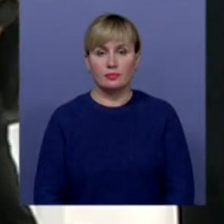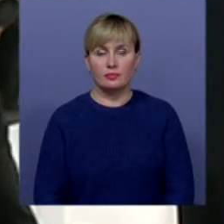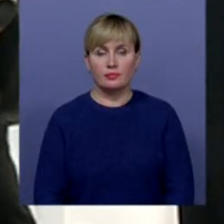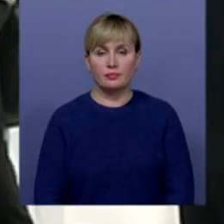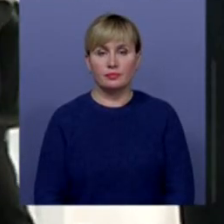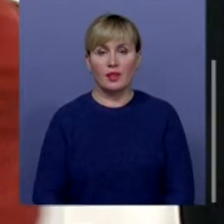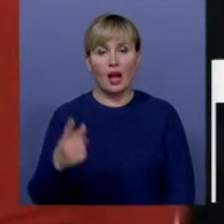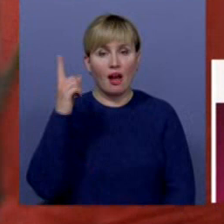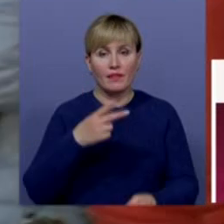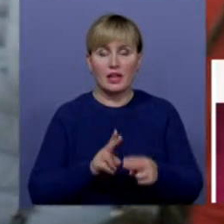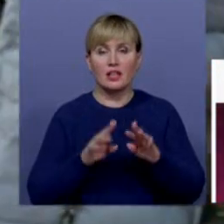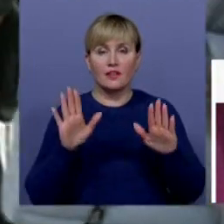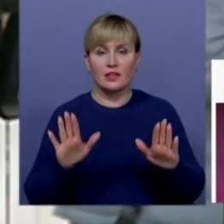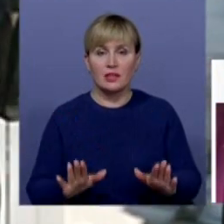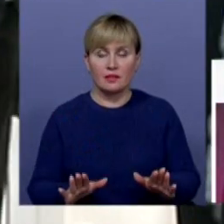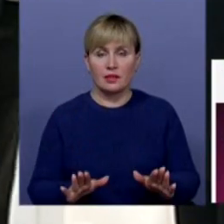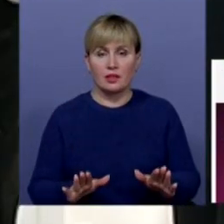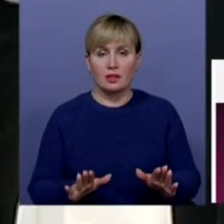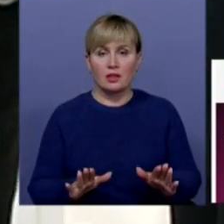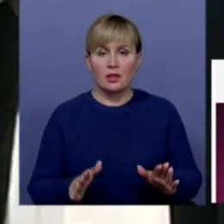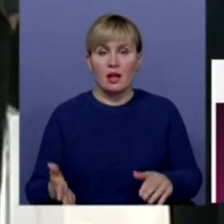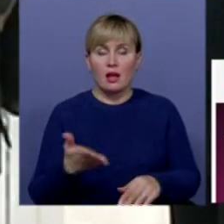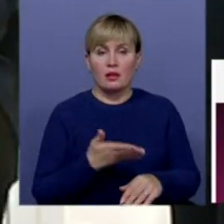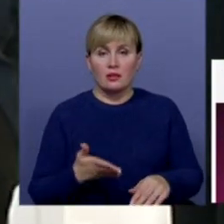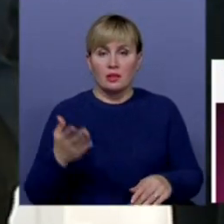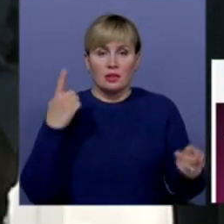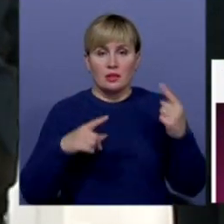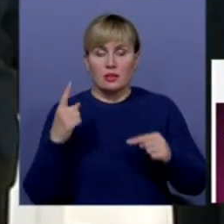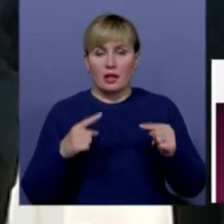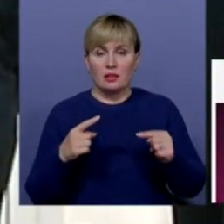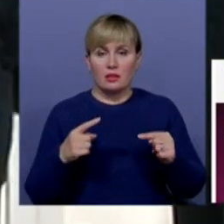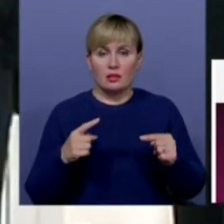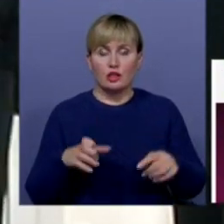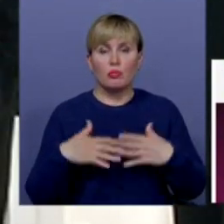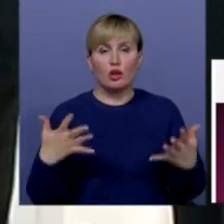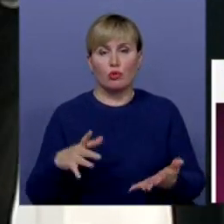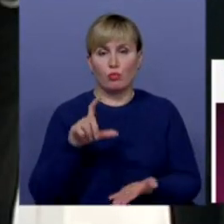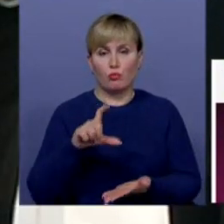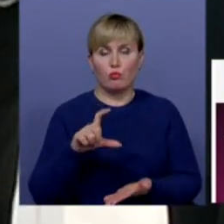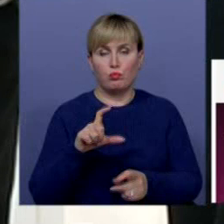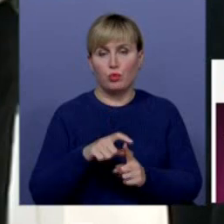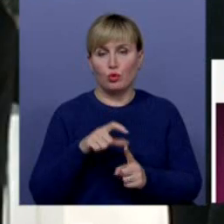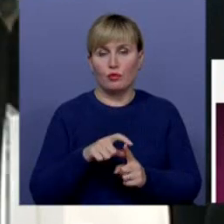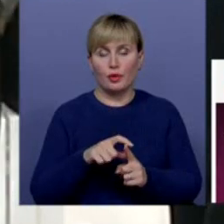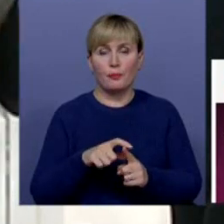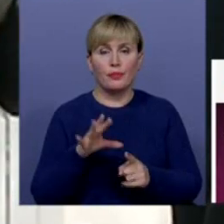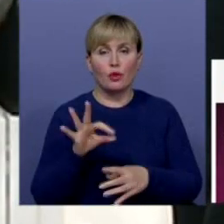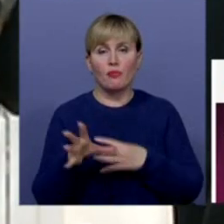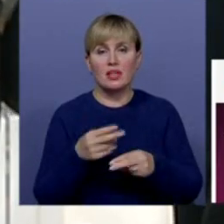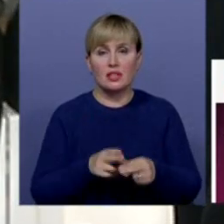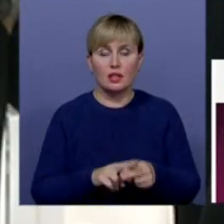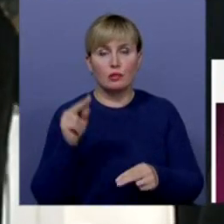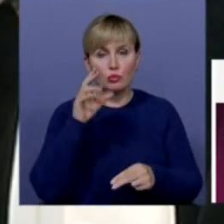Авторы данной выставки, они дизайнеры с большой буквы, но вместе с тем они